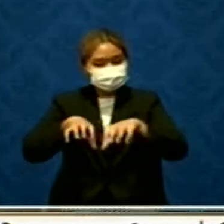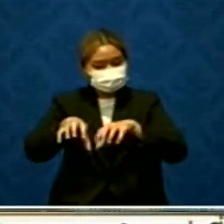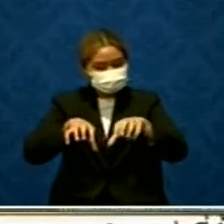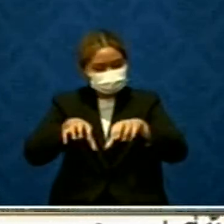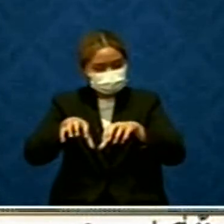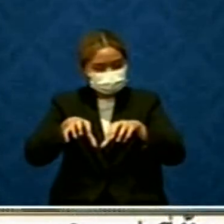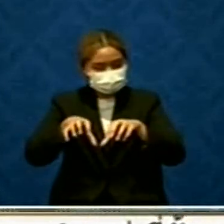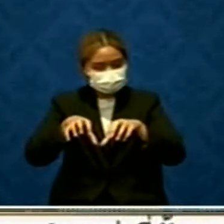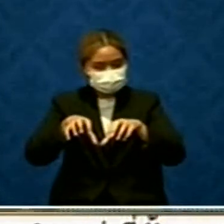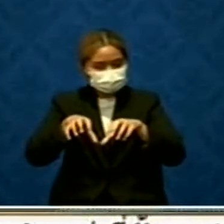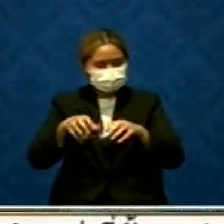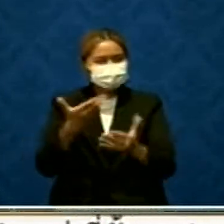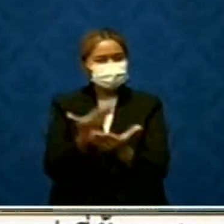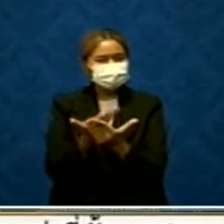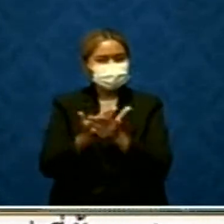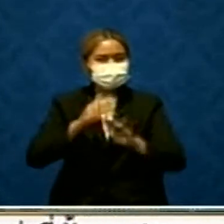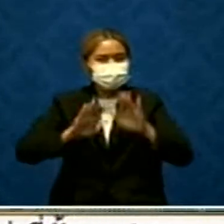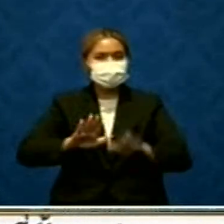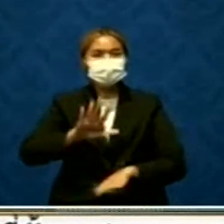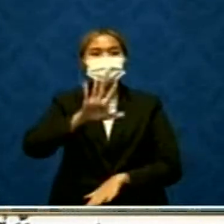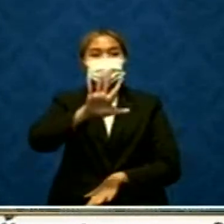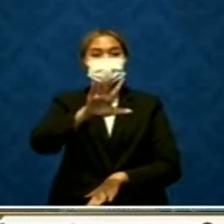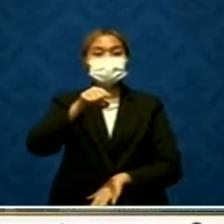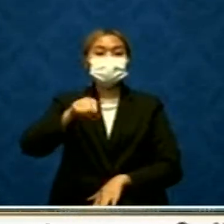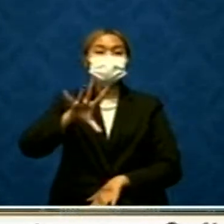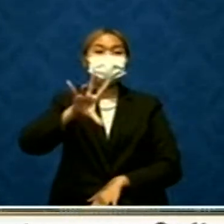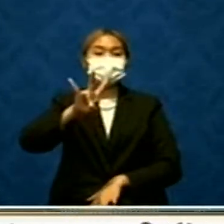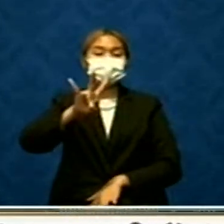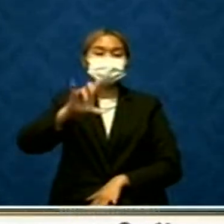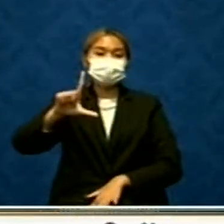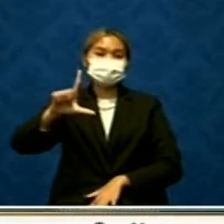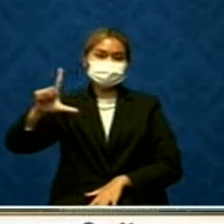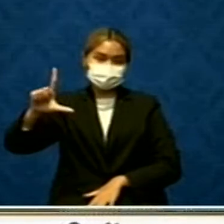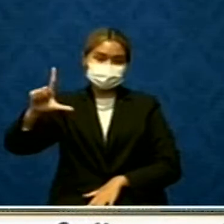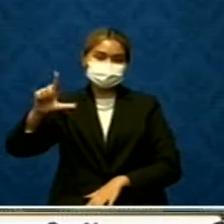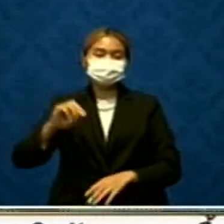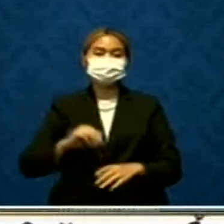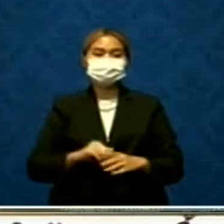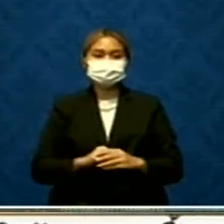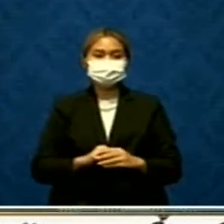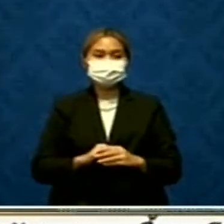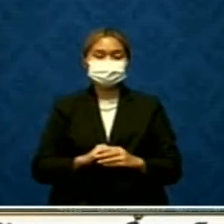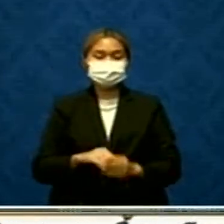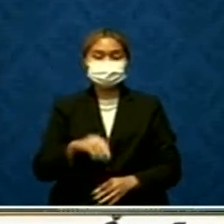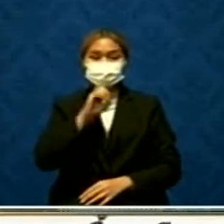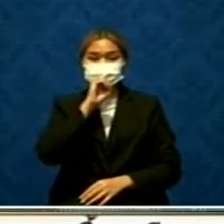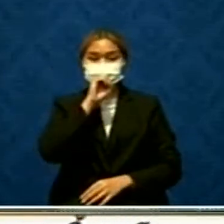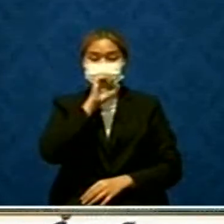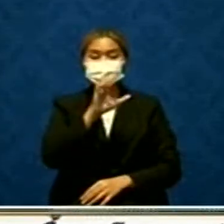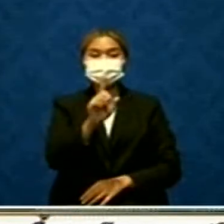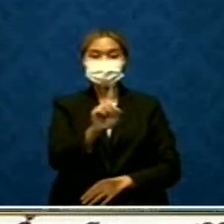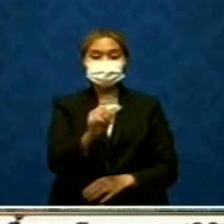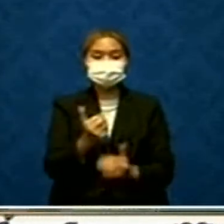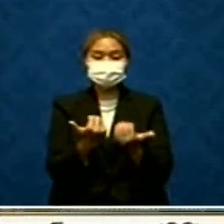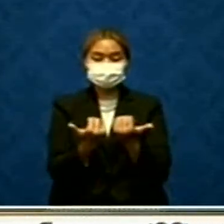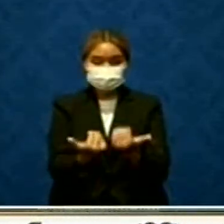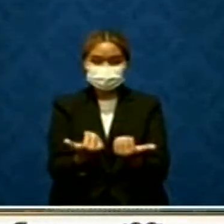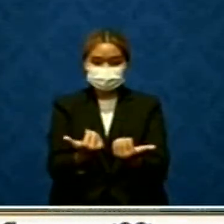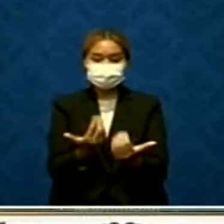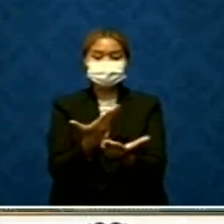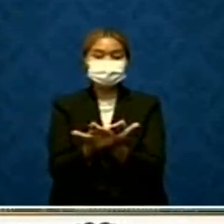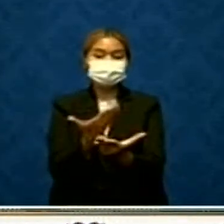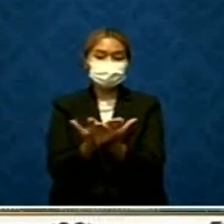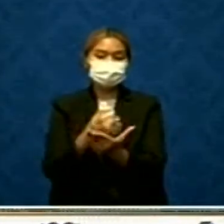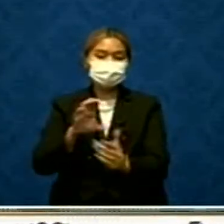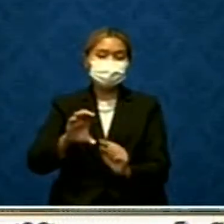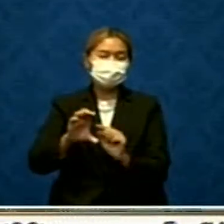งทุนประมาณ 5.7 ล้านล้านบาทนะครับอันนี้ต้องเรียนว่ายังไม่ได้มีการด